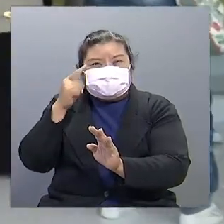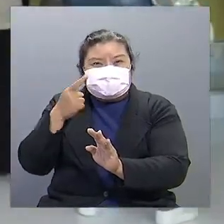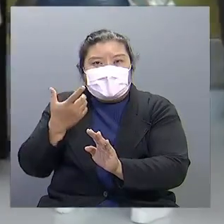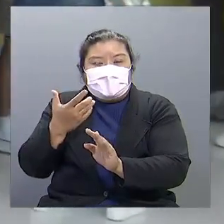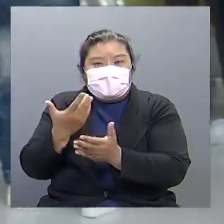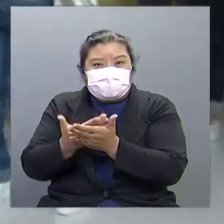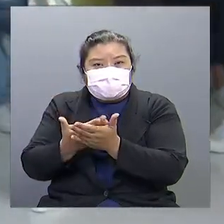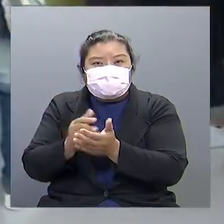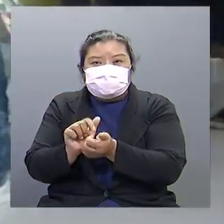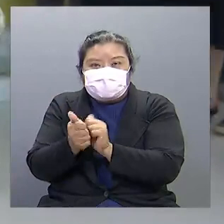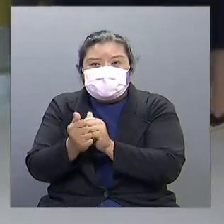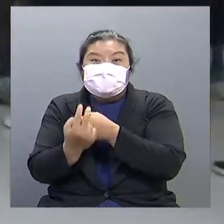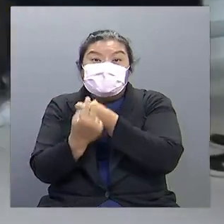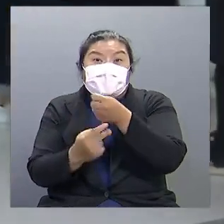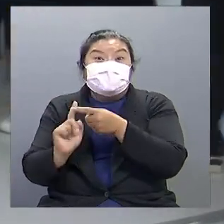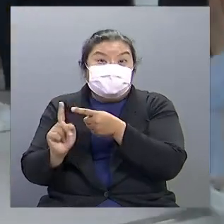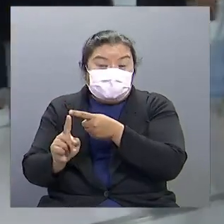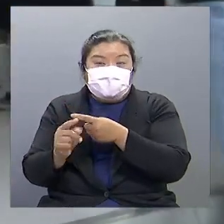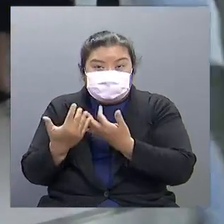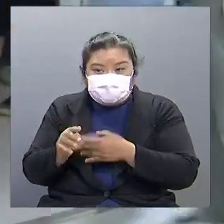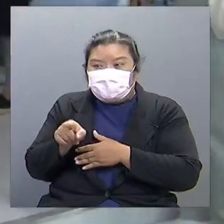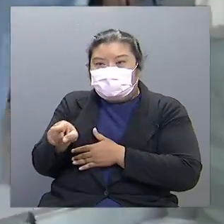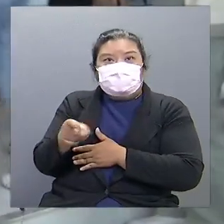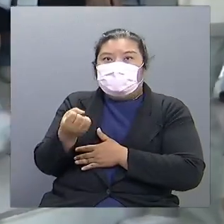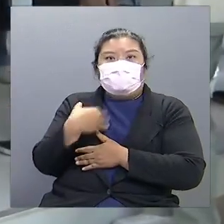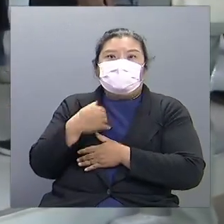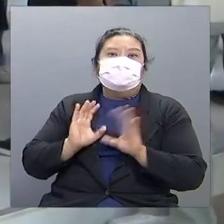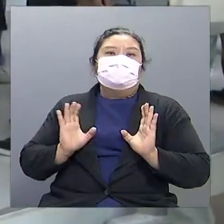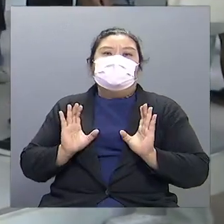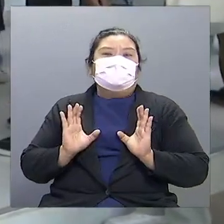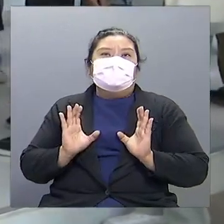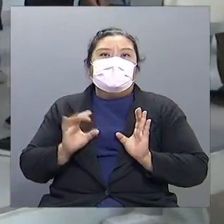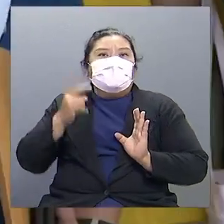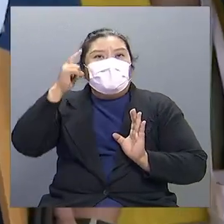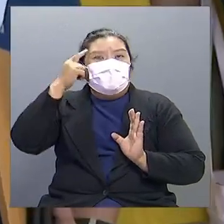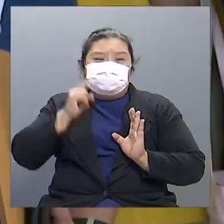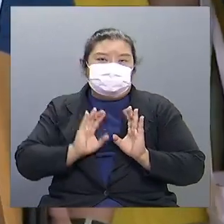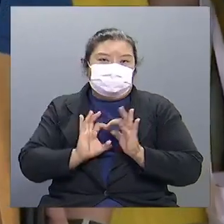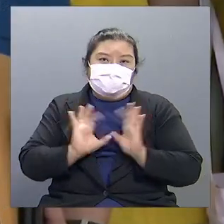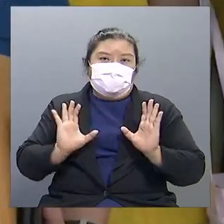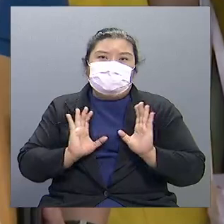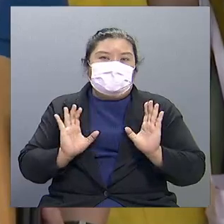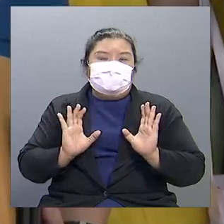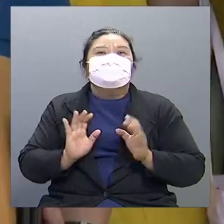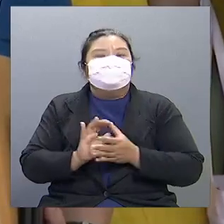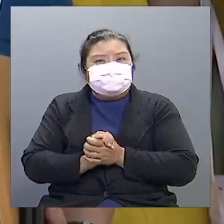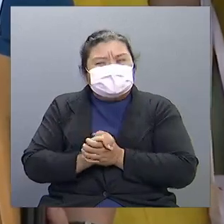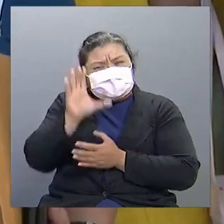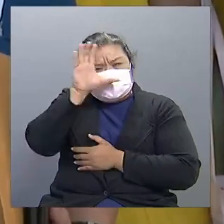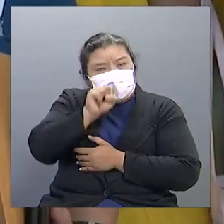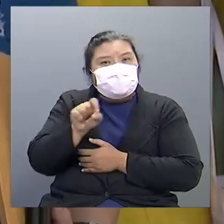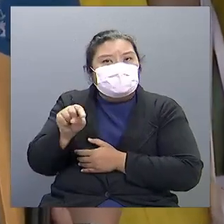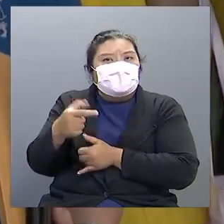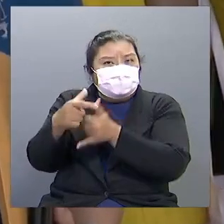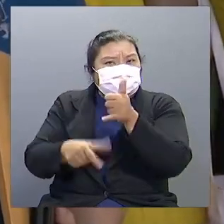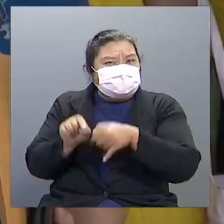ลปินดาราที่ถูกกล่าวอ้างให้การปฏิเสธนะคะยืนยันว่าไม่ได้มีส่วนเกี่ยวข้องสันนิษฐานว่าพฤติกรรมแบบนี้อา